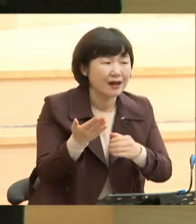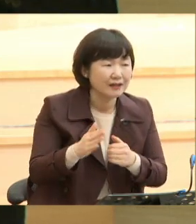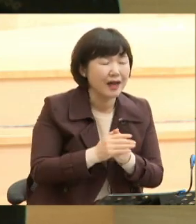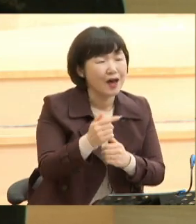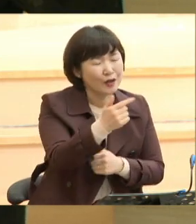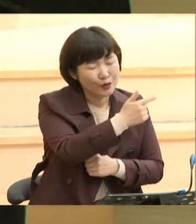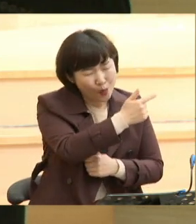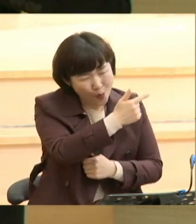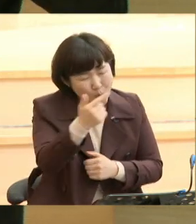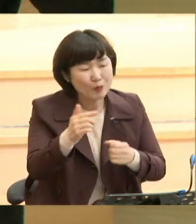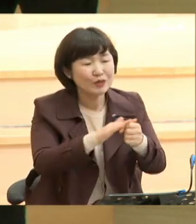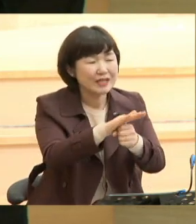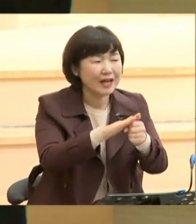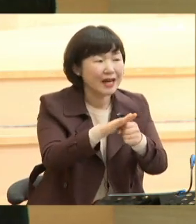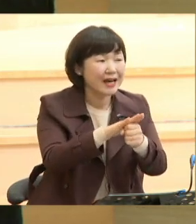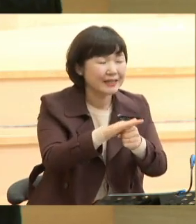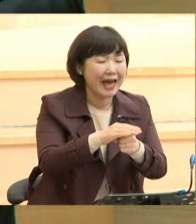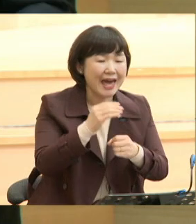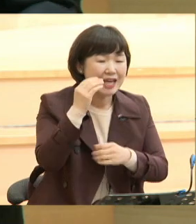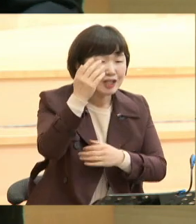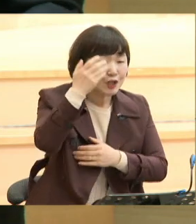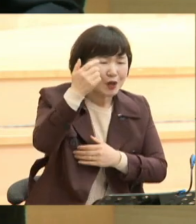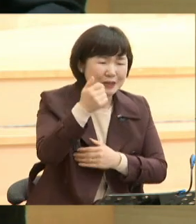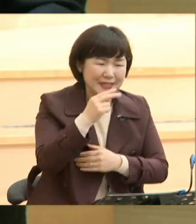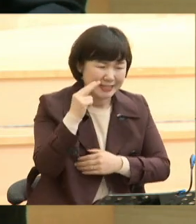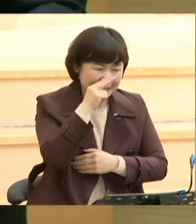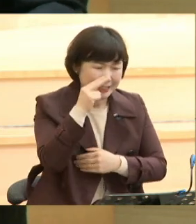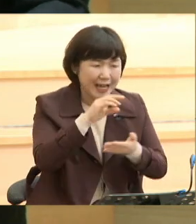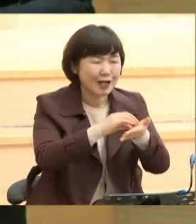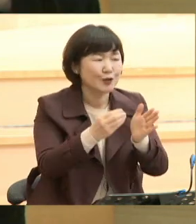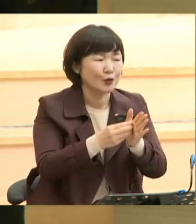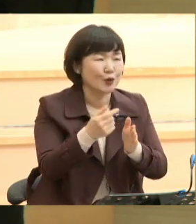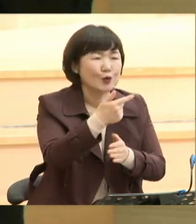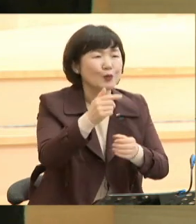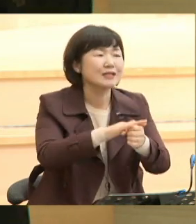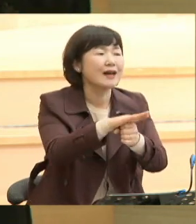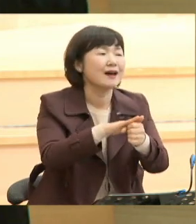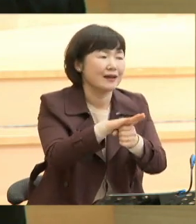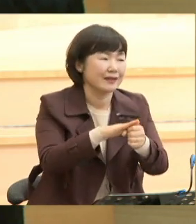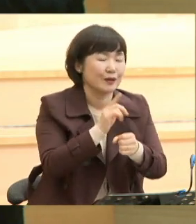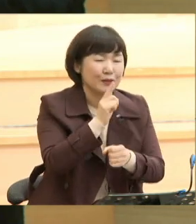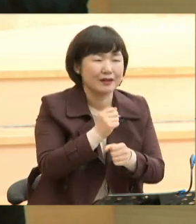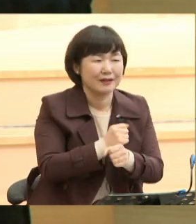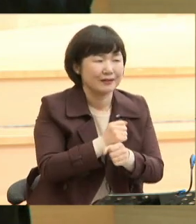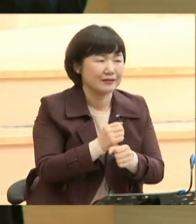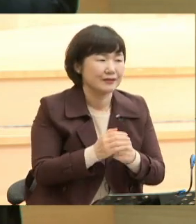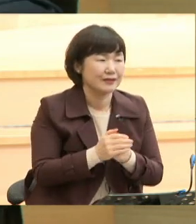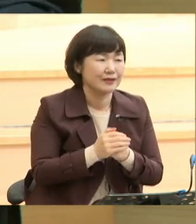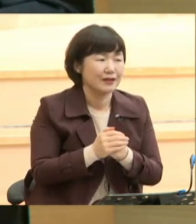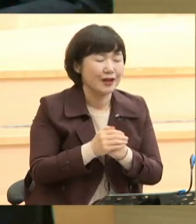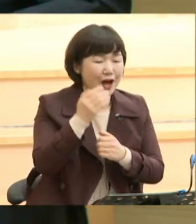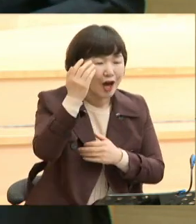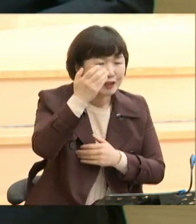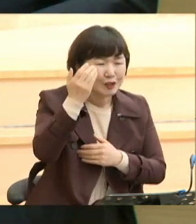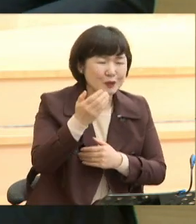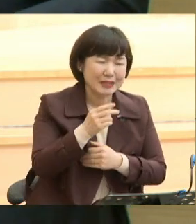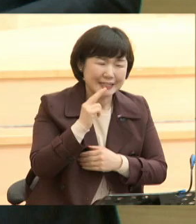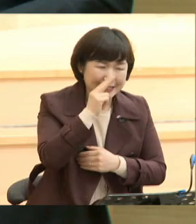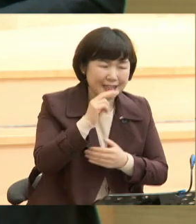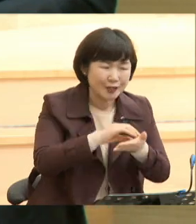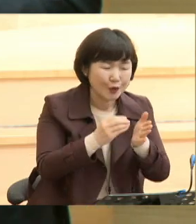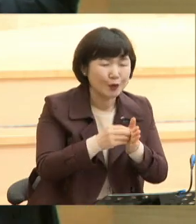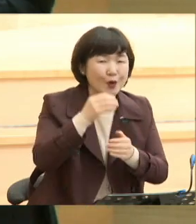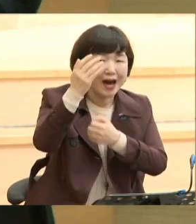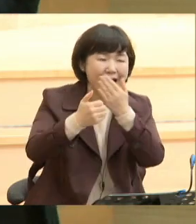사랑 하냐며 성령님이 시 교 나갈 정도로 성령님이 시샘이 날 정도로 그렇게 사랑한다 그